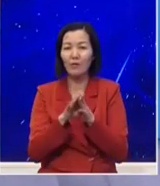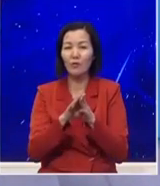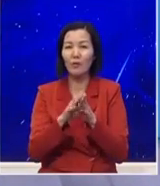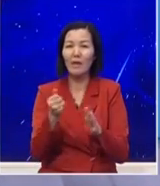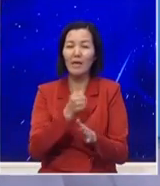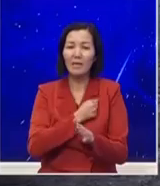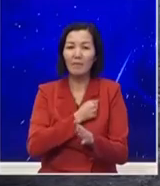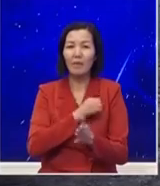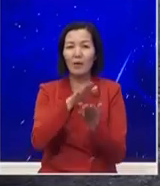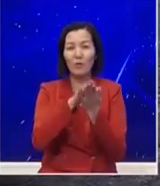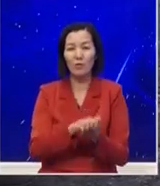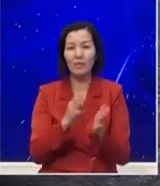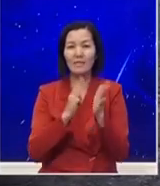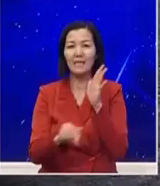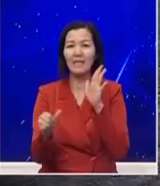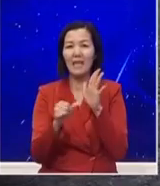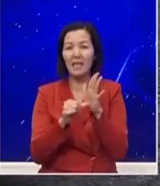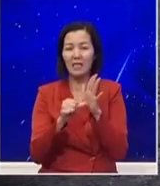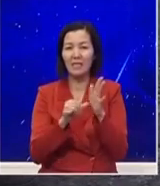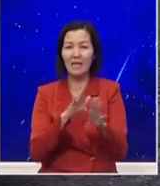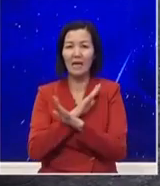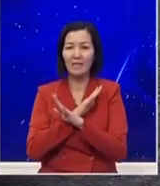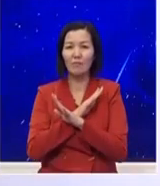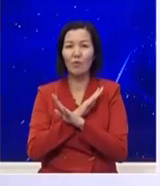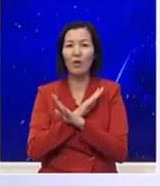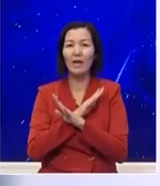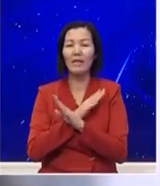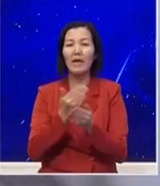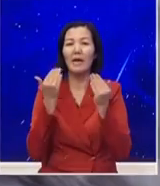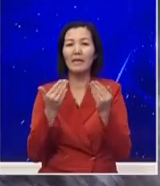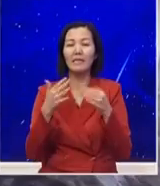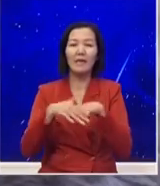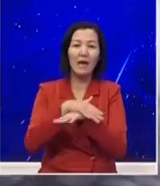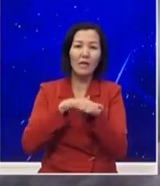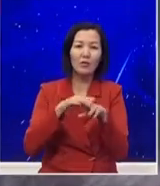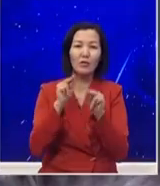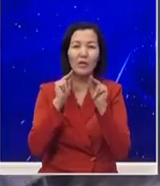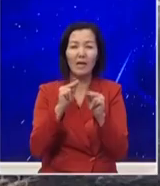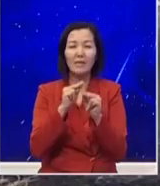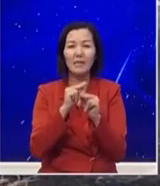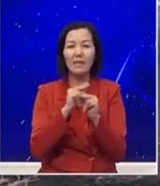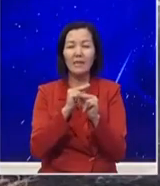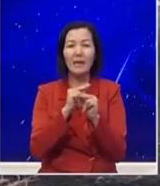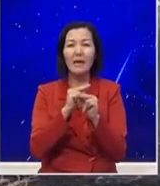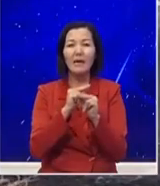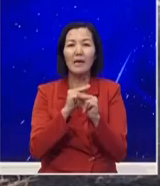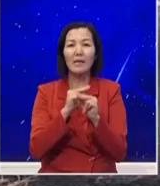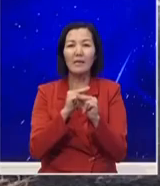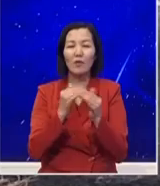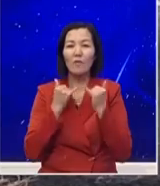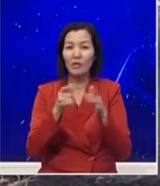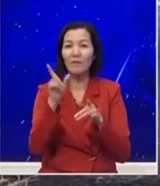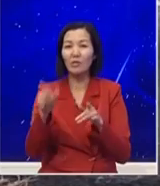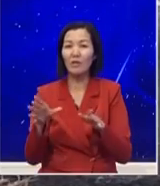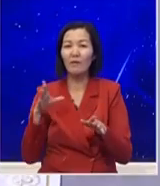қоштасты. 86 жасына қараған шағында дүниеден озған аңыз тұлғаны ел жұрты нағыз періште етте беске алды. Ғибратты ғұмырында